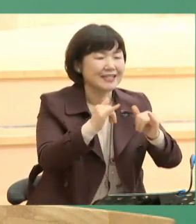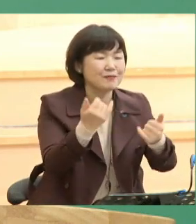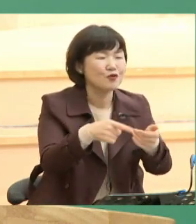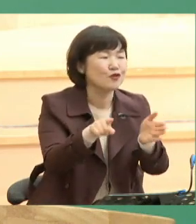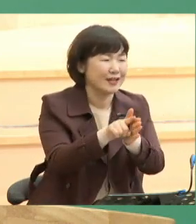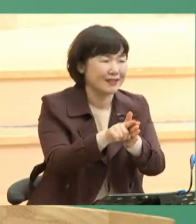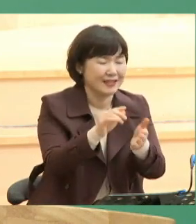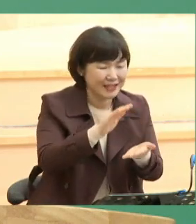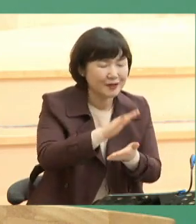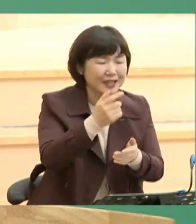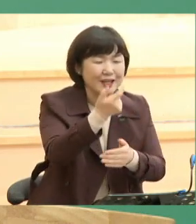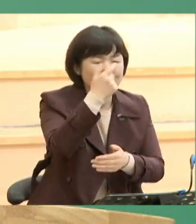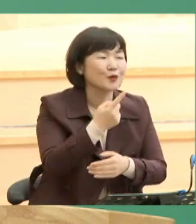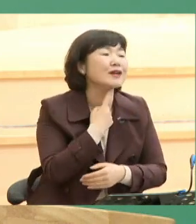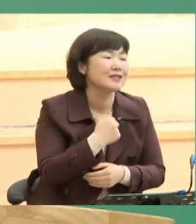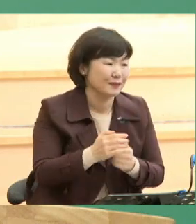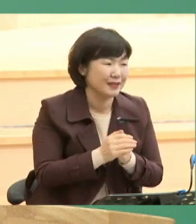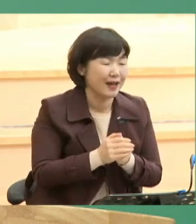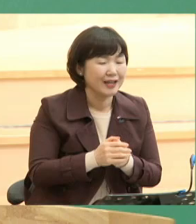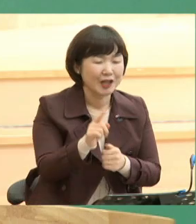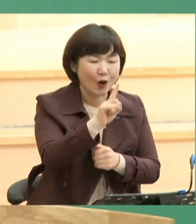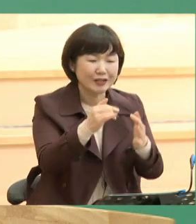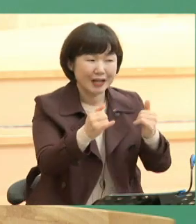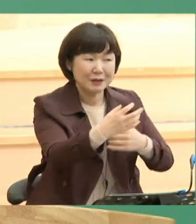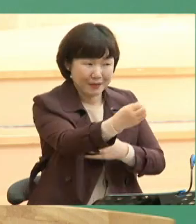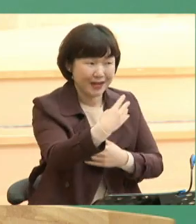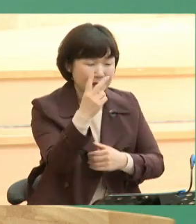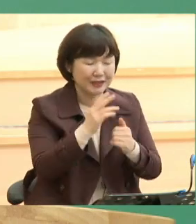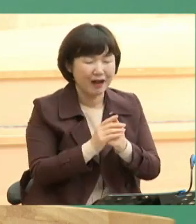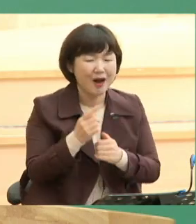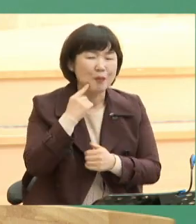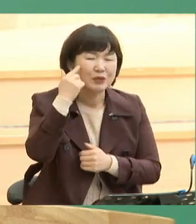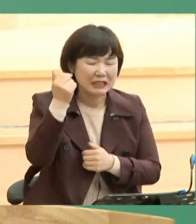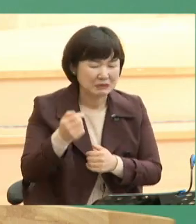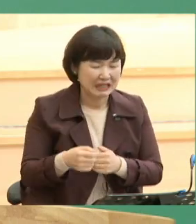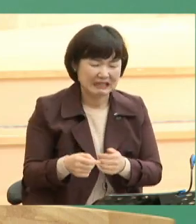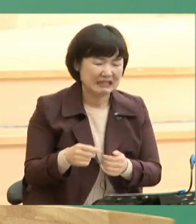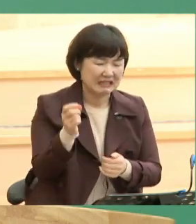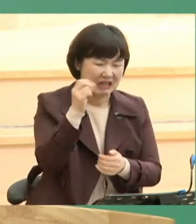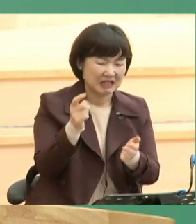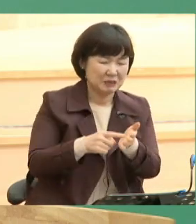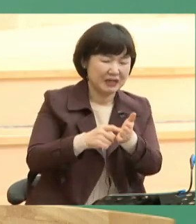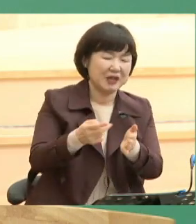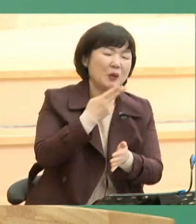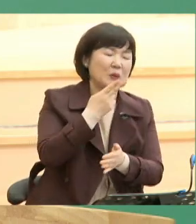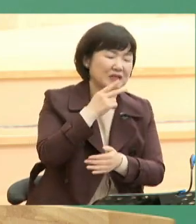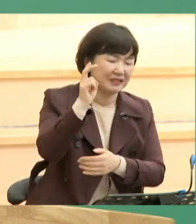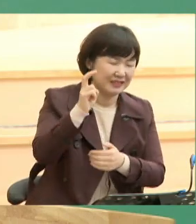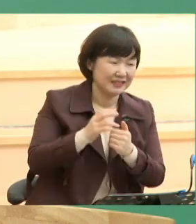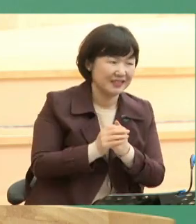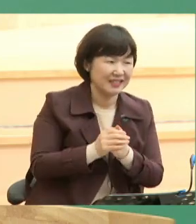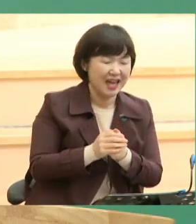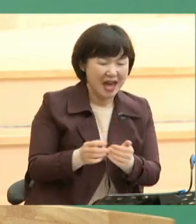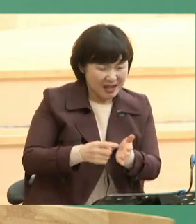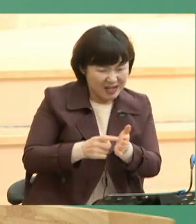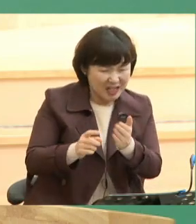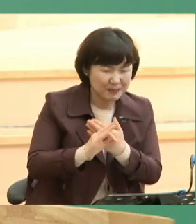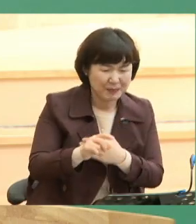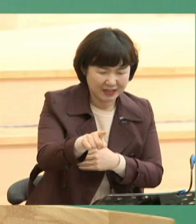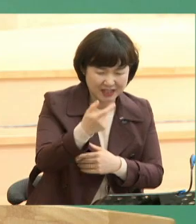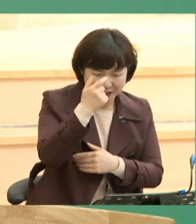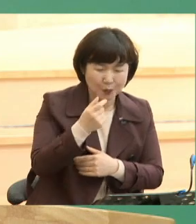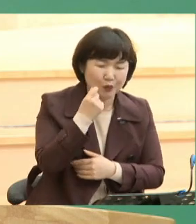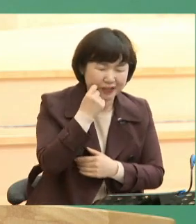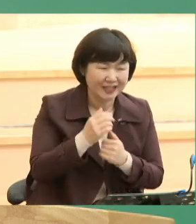일이 어떤 분 헤더 목사님 앙크 패서 그랬지 앙 급하니까 그렇게